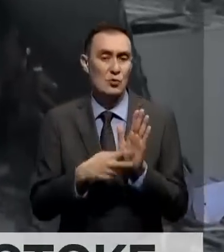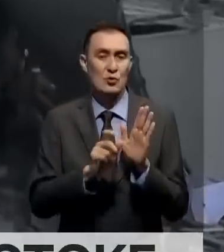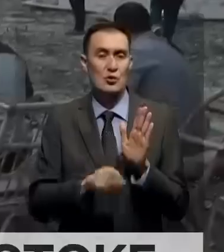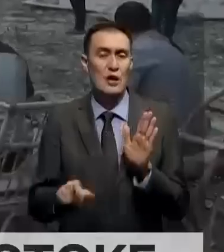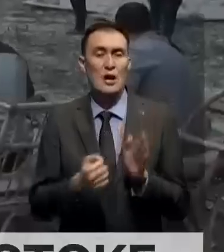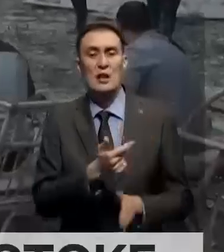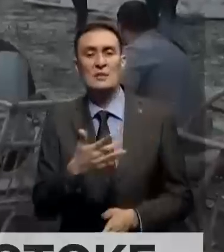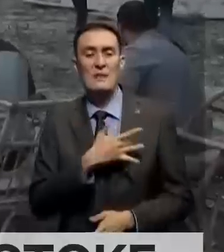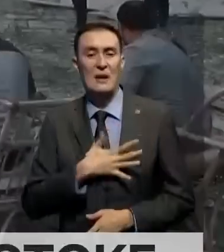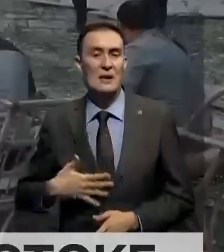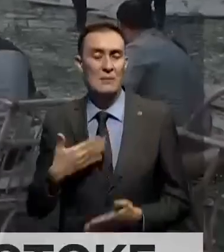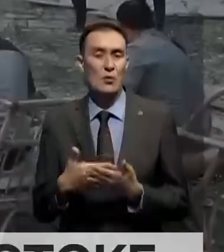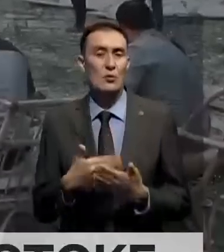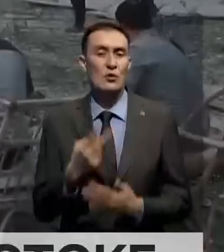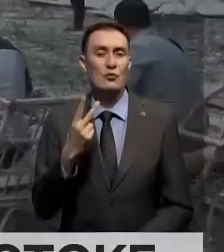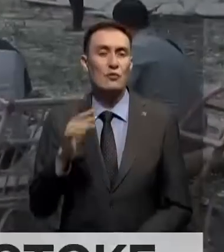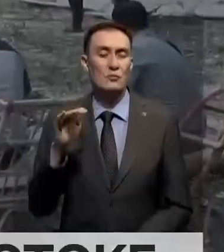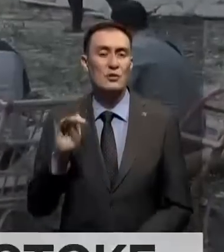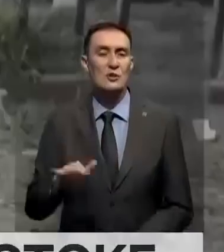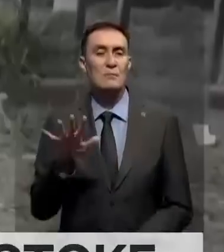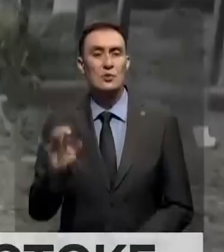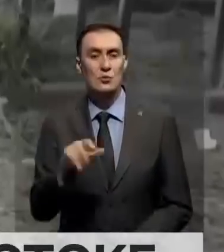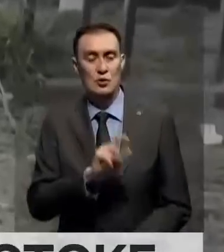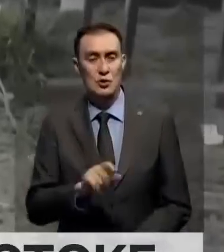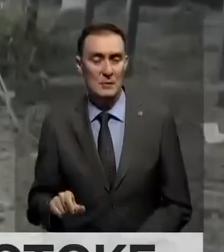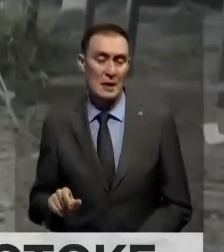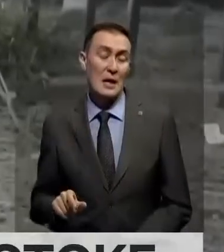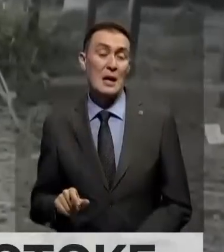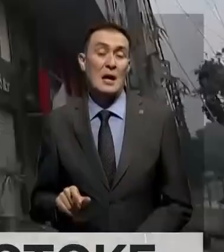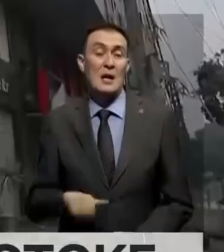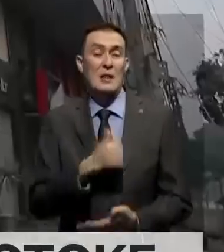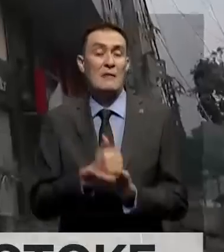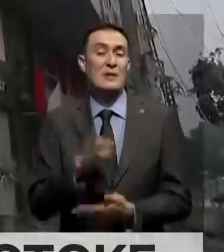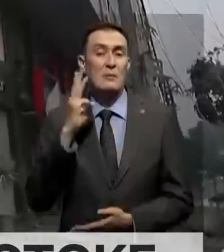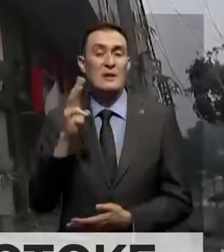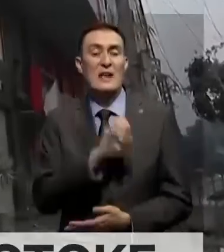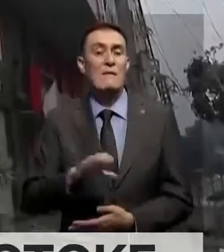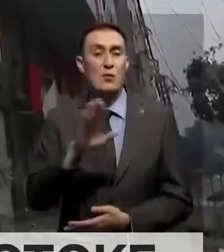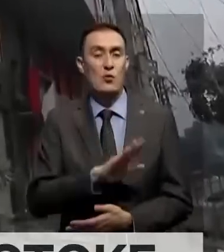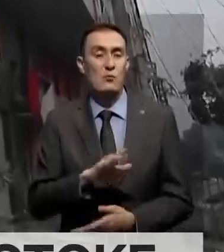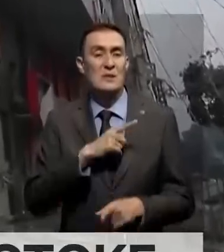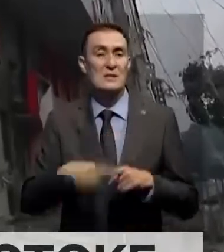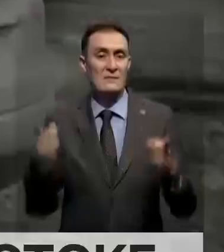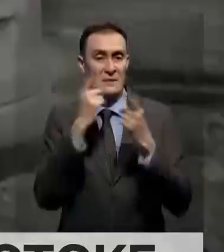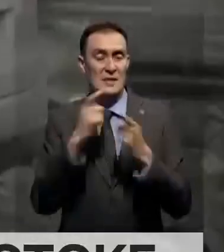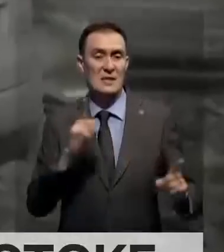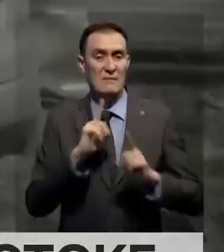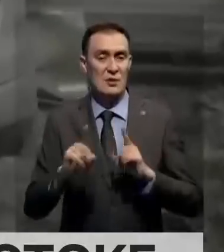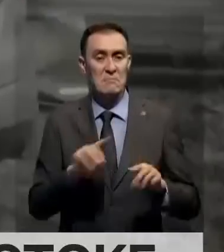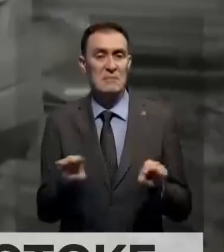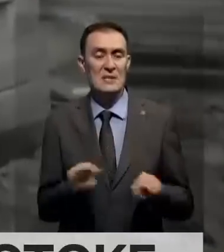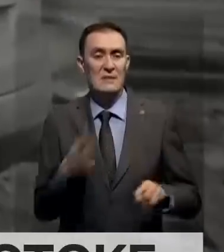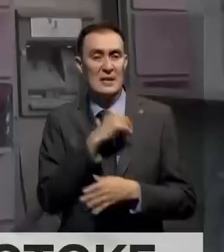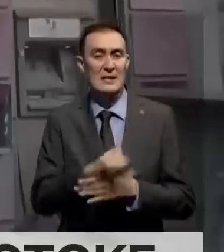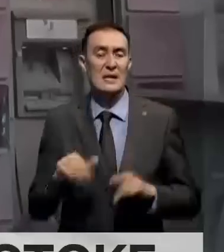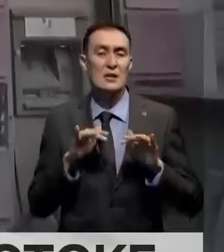800 жителей, а количество раненых приблизилось к 2500. Главный дипломат ЕС созвал экстренное совещание